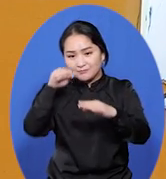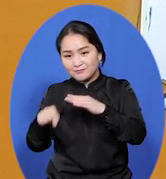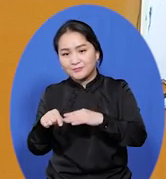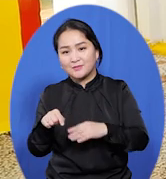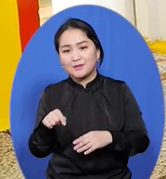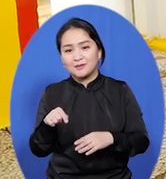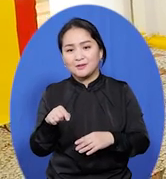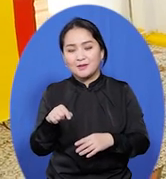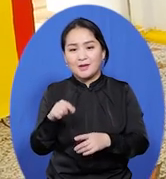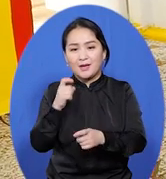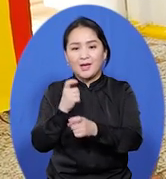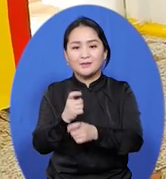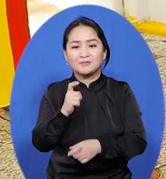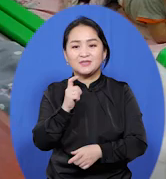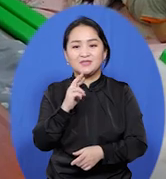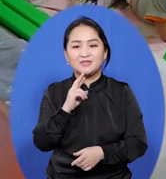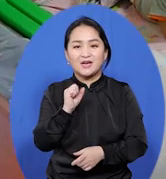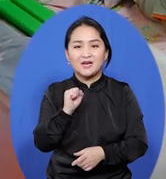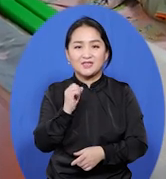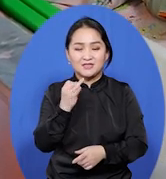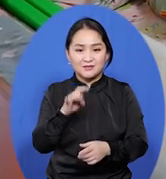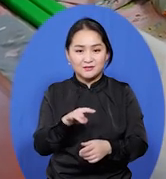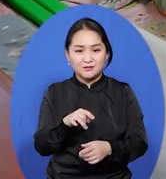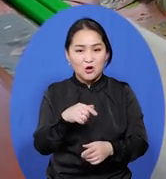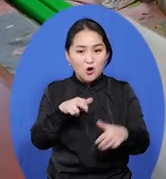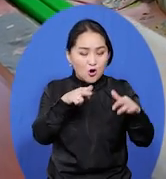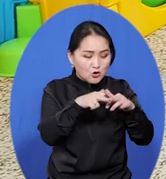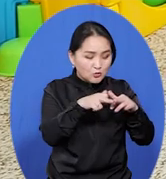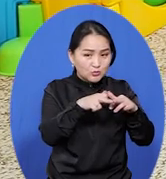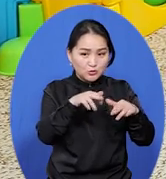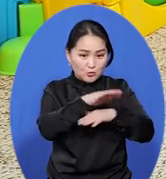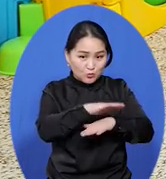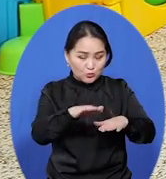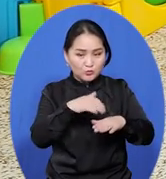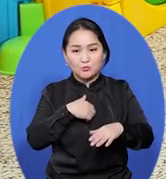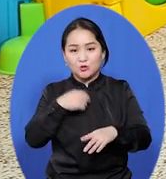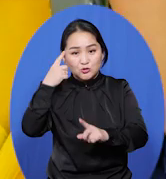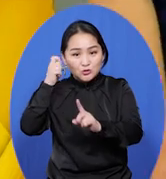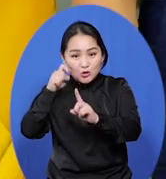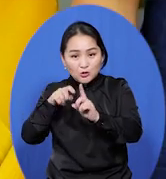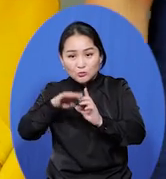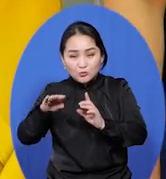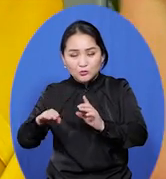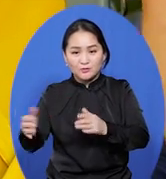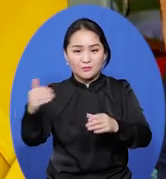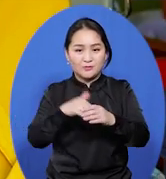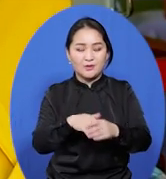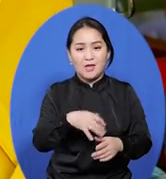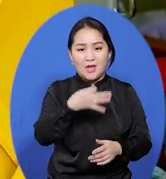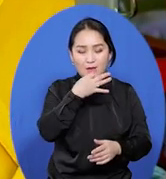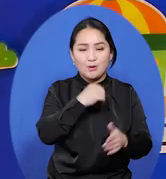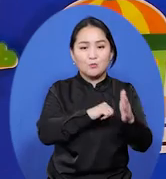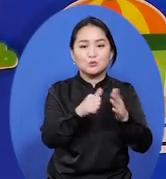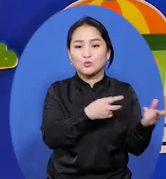байгаа. За 8 багш ажилтнтай жилдээ зорилтууд үлгийн болон хөгжлийн бэрхшээлтэй нэг 40 хүүхдийг хүлээж авдаг. Тэдгээртээ одоо эмийн бус